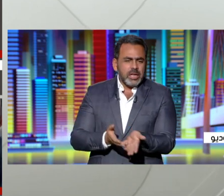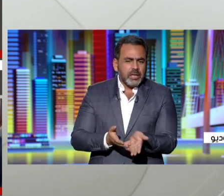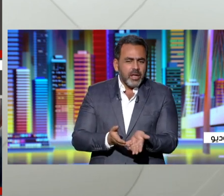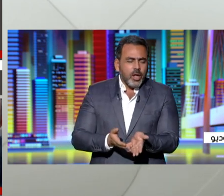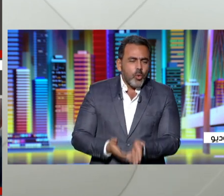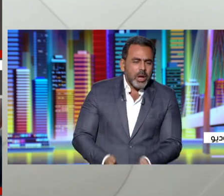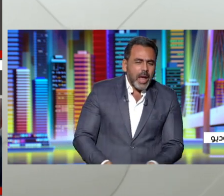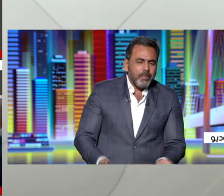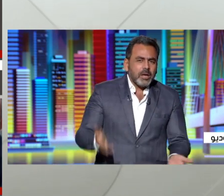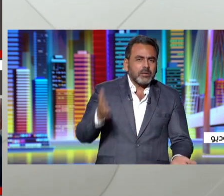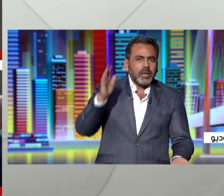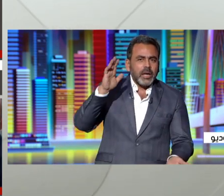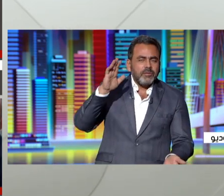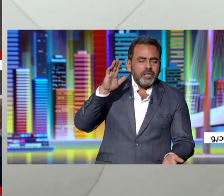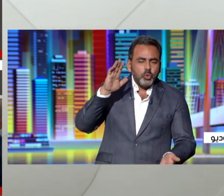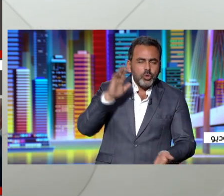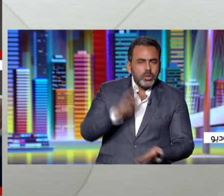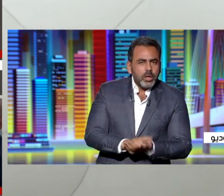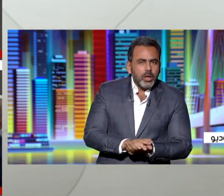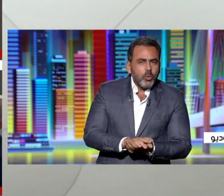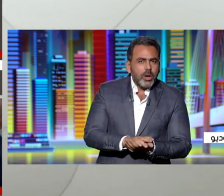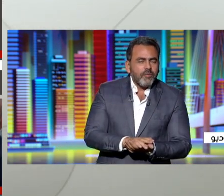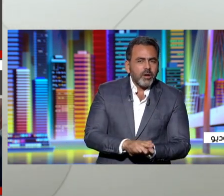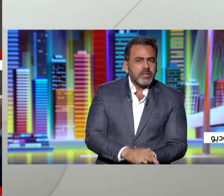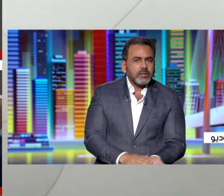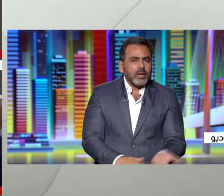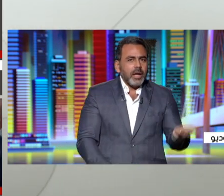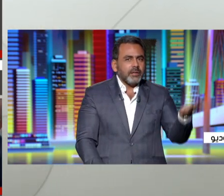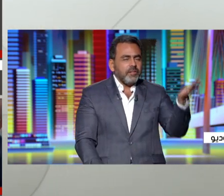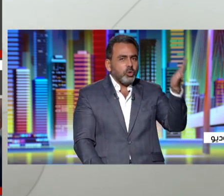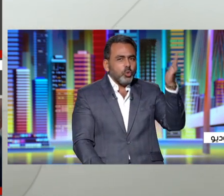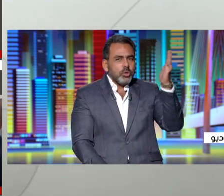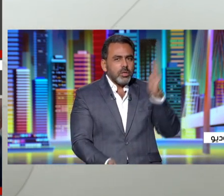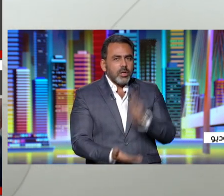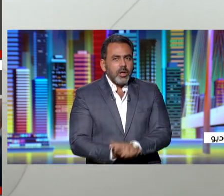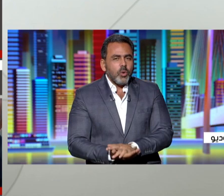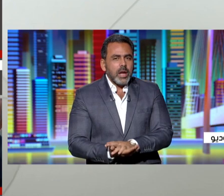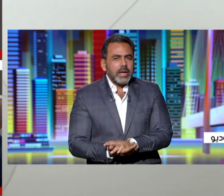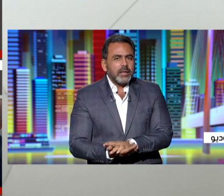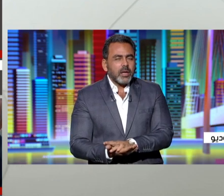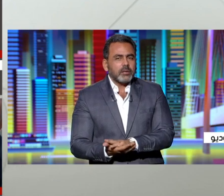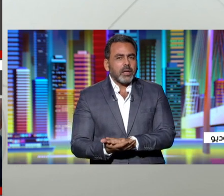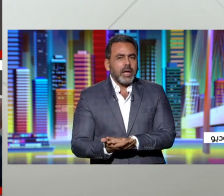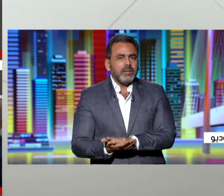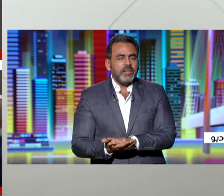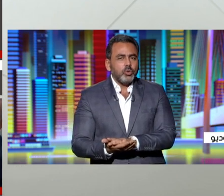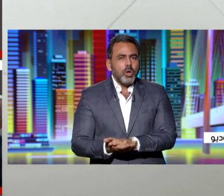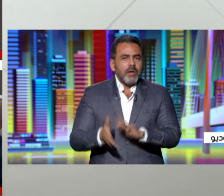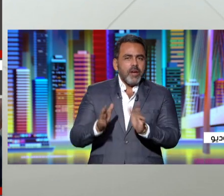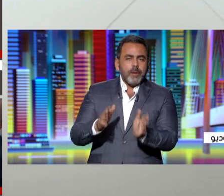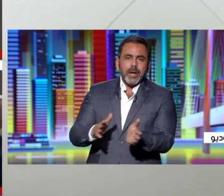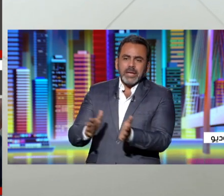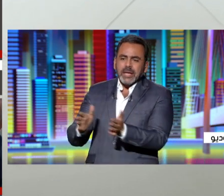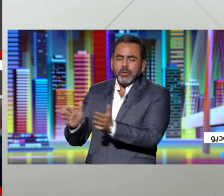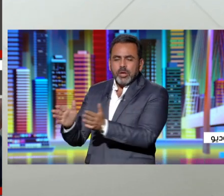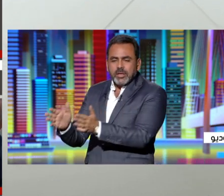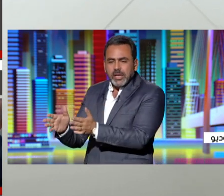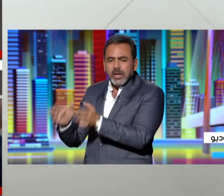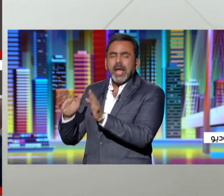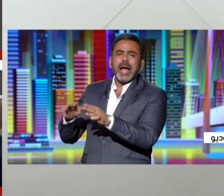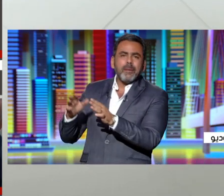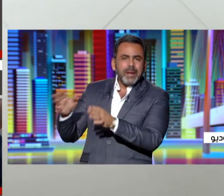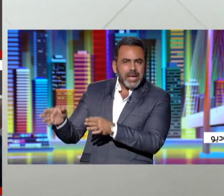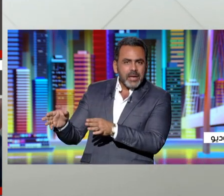67 ولا امريكا طلعت فيتو ولا فرنسا طلعت فيتو ولا انجلترا طلعت فيتو فيبقى لنا